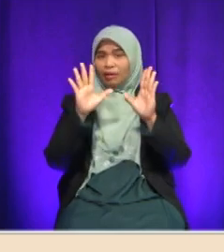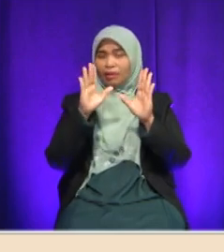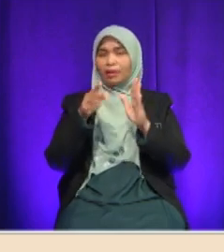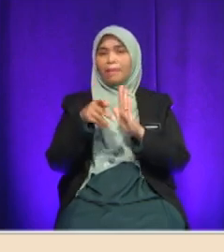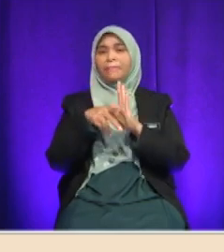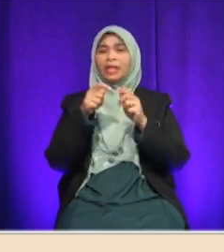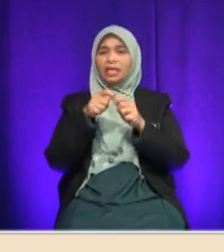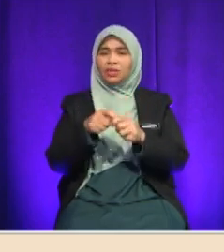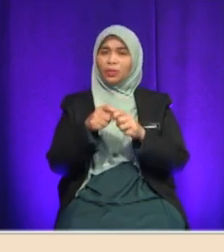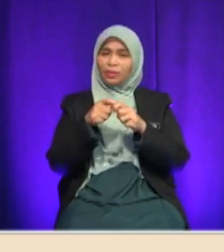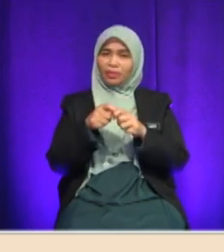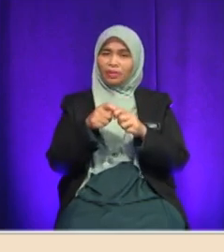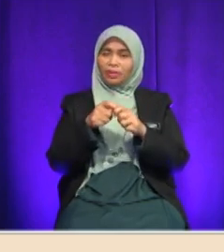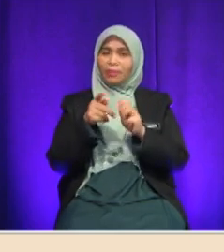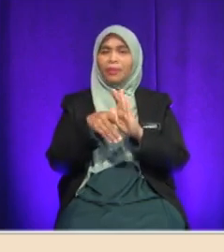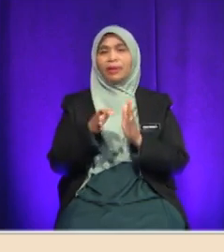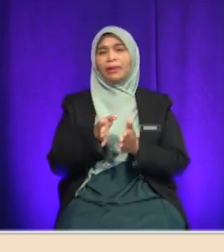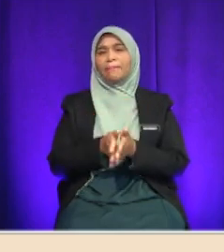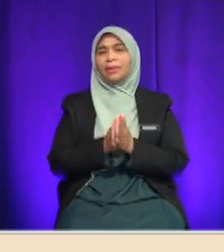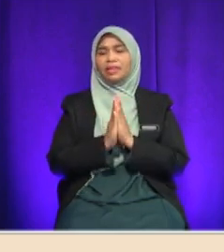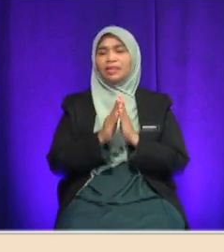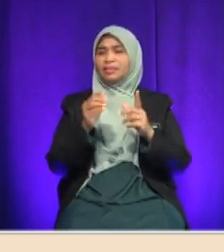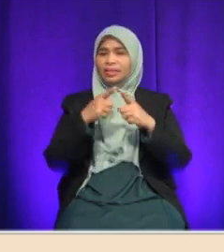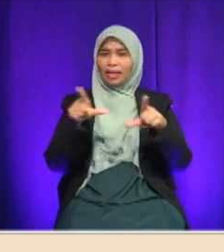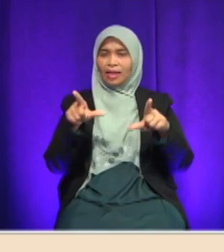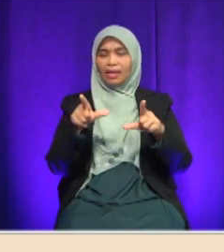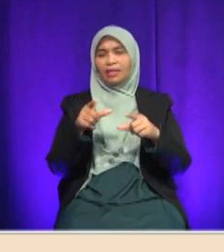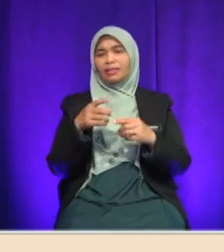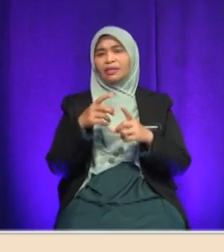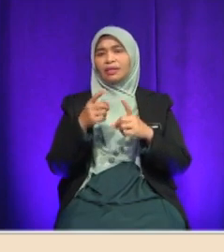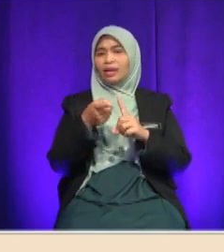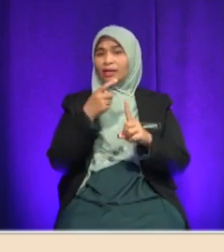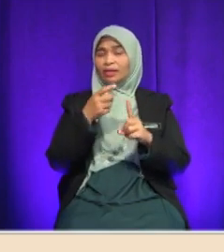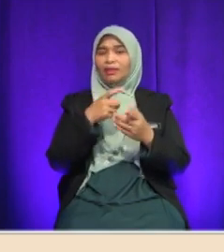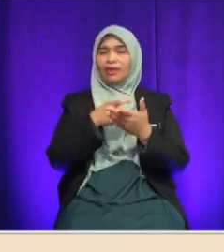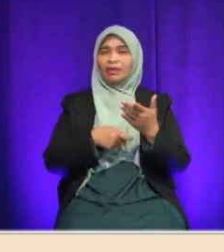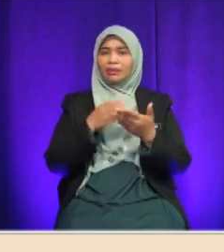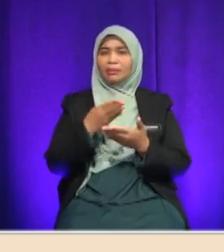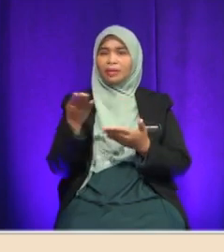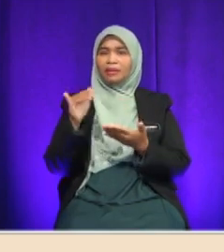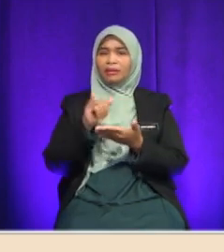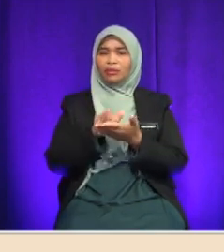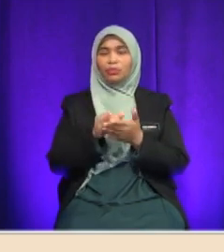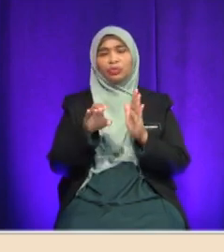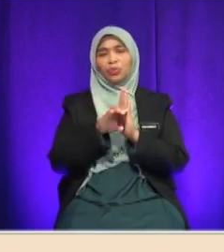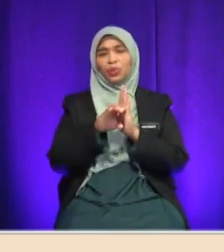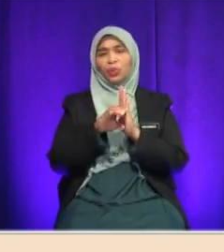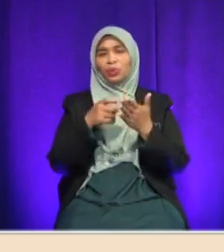penentu-penentu permintaan selain daripada harga barang itu. Okey, kita ada harga barang lain, cita